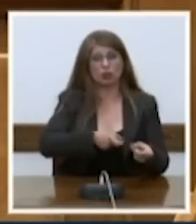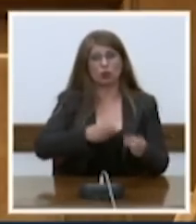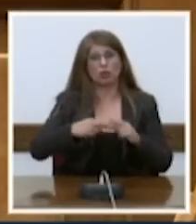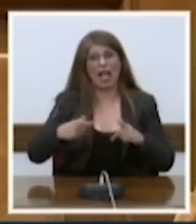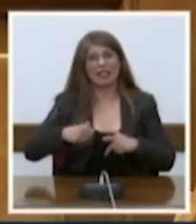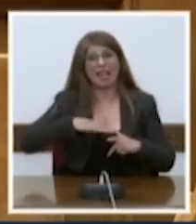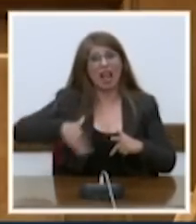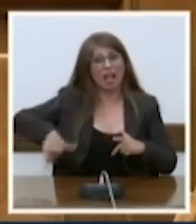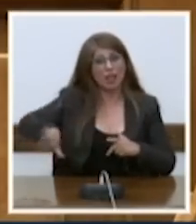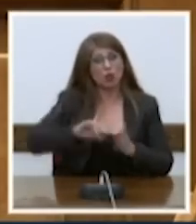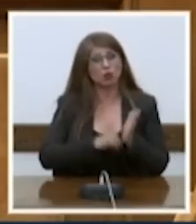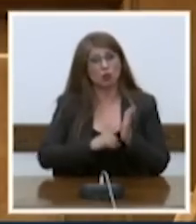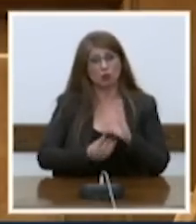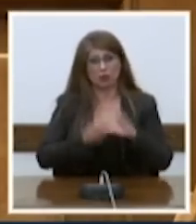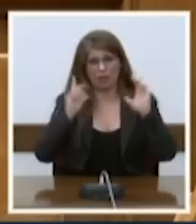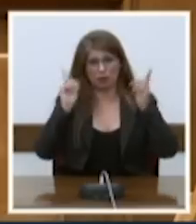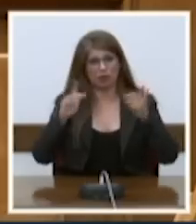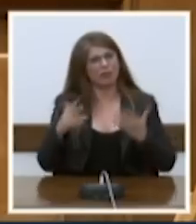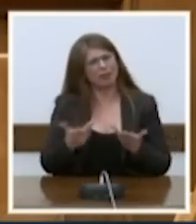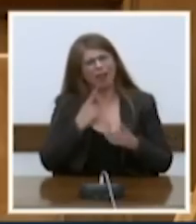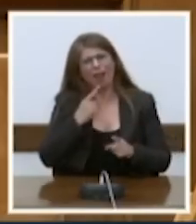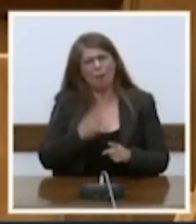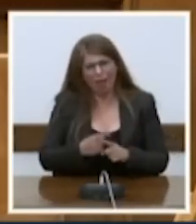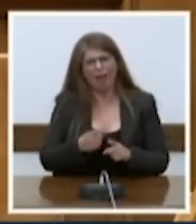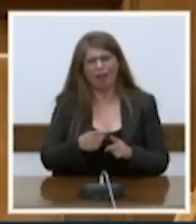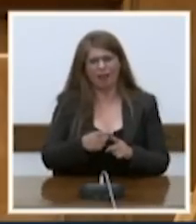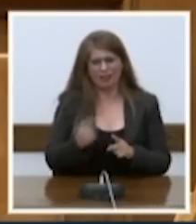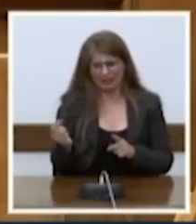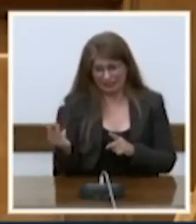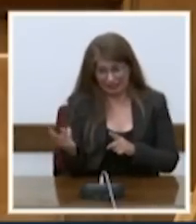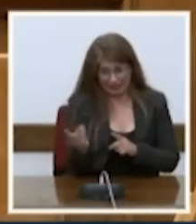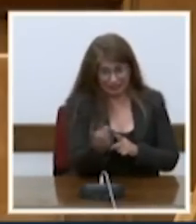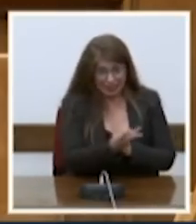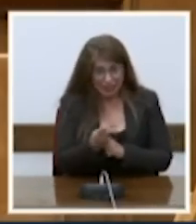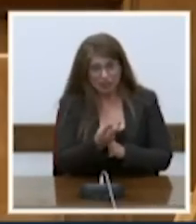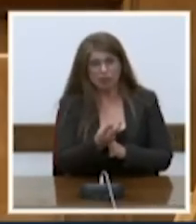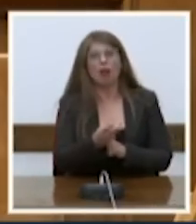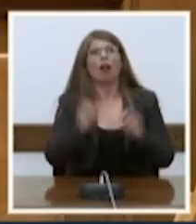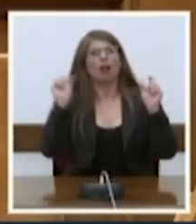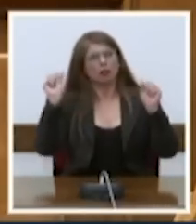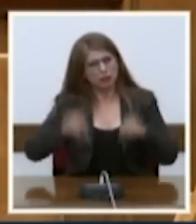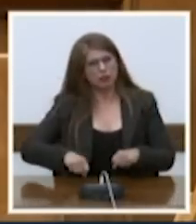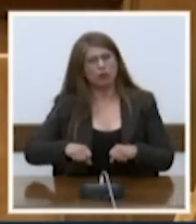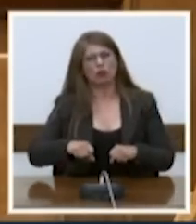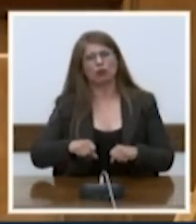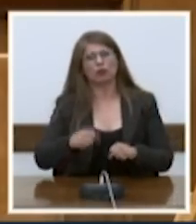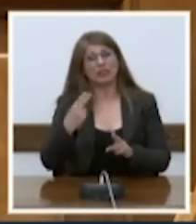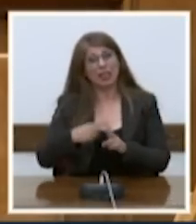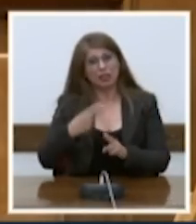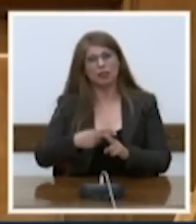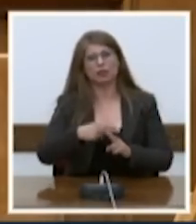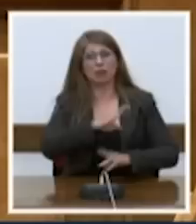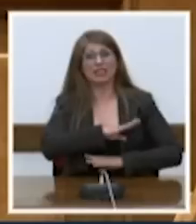Νέας Δημοκρατίας, γιατί πολύ απλά συμφωνούν στα κρίσιμα στρατηγικά ζητήματα.